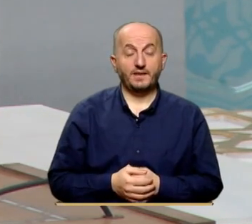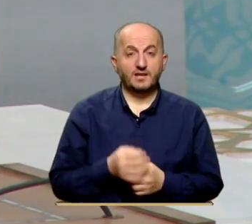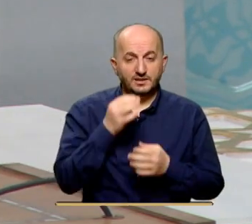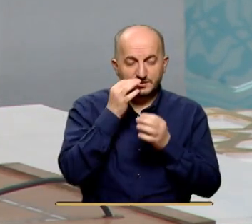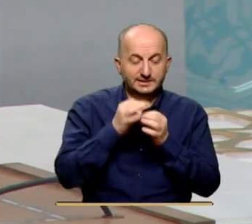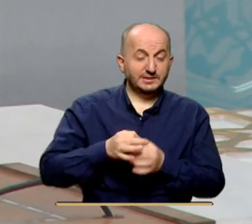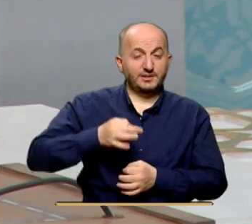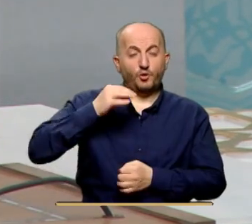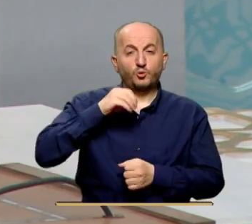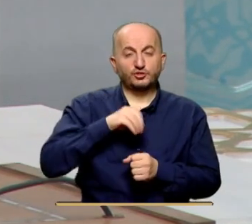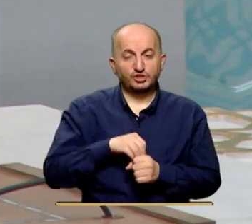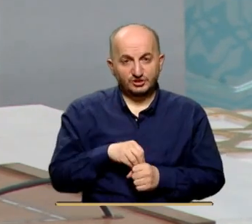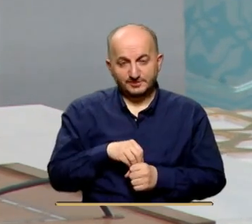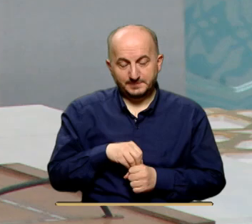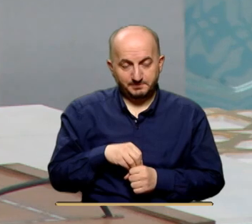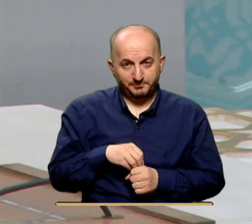İnsanoğlu için